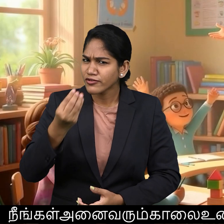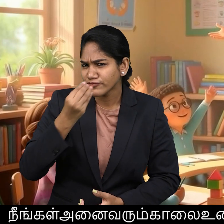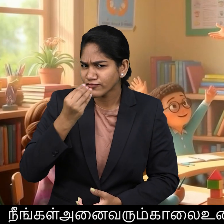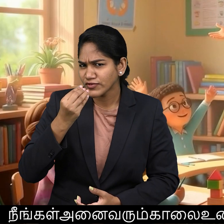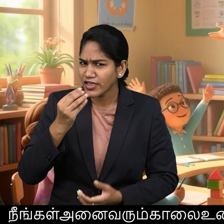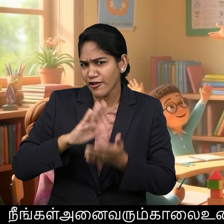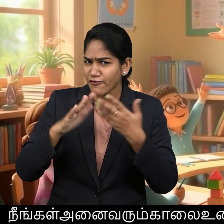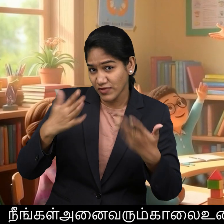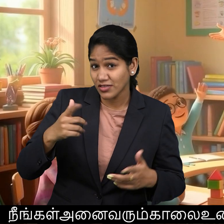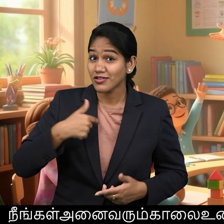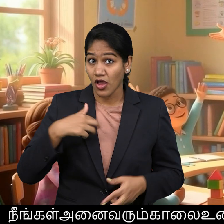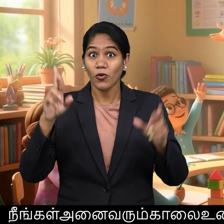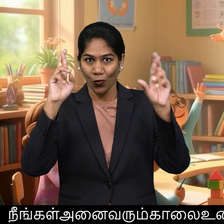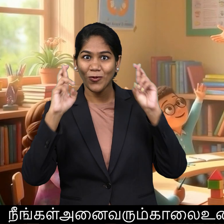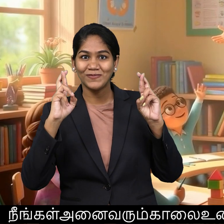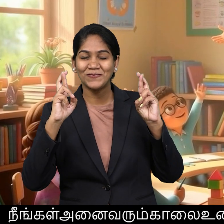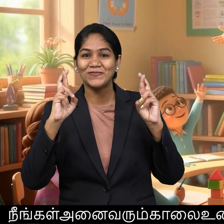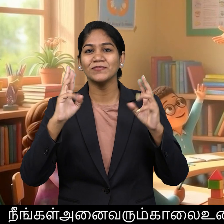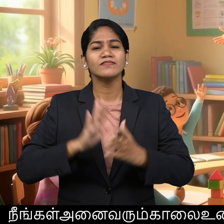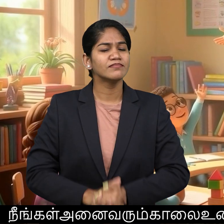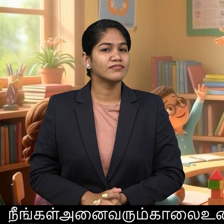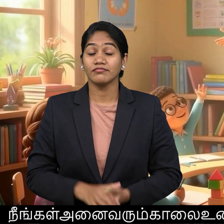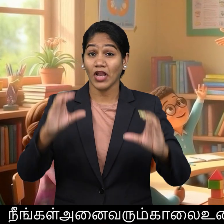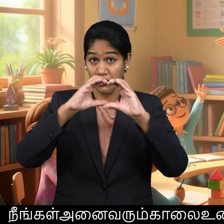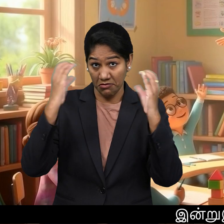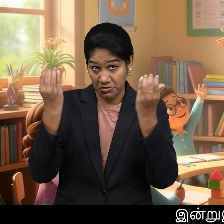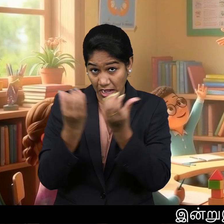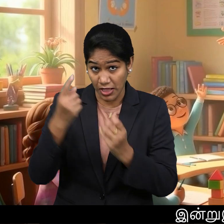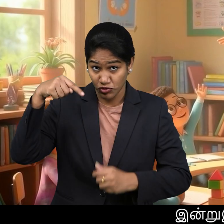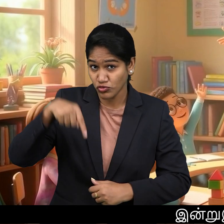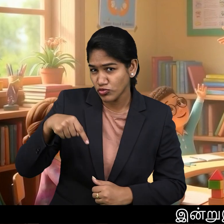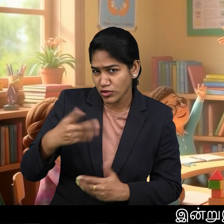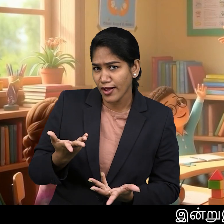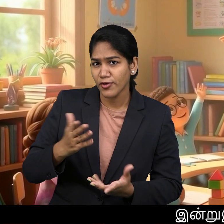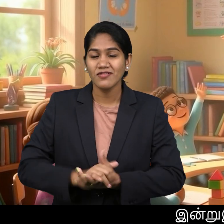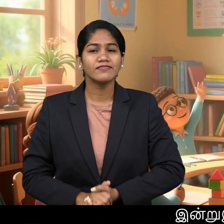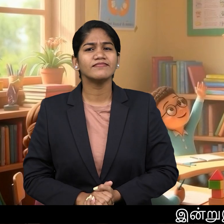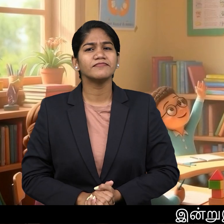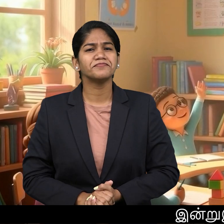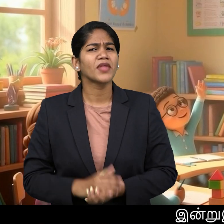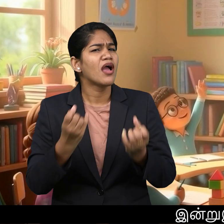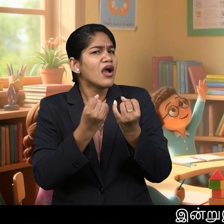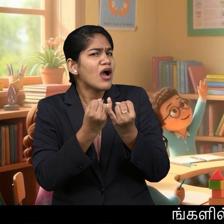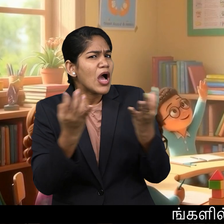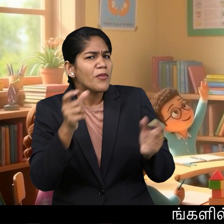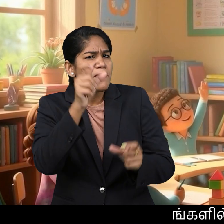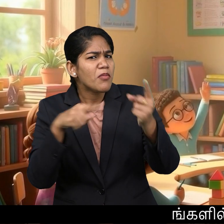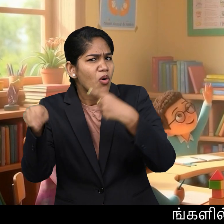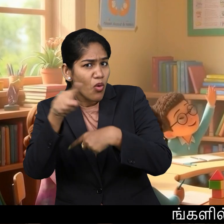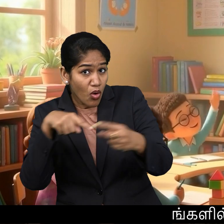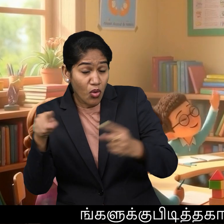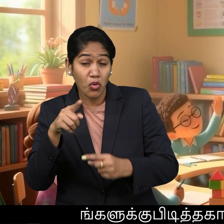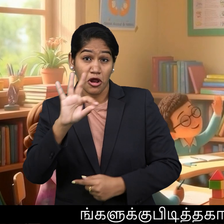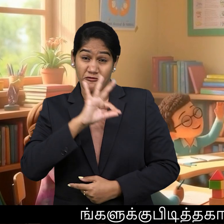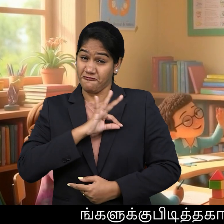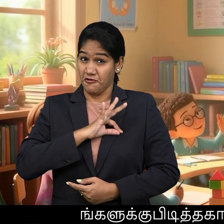நீங்கள் அனைவரும் காலை உணவை சாப்பிட்டீர்கள் என்று நம்புகிறேன். இன்று இந்த வகுப்பில் உங்களில்